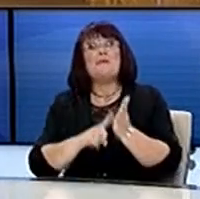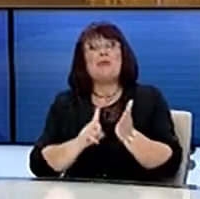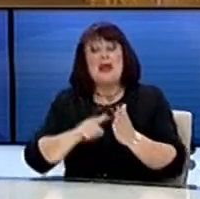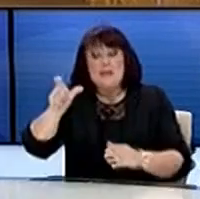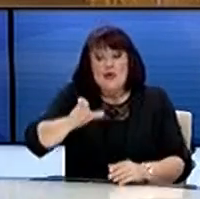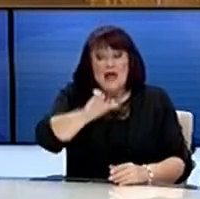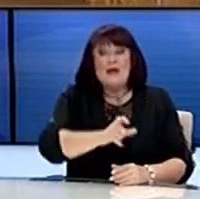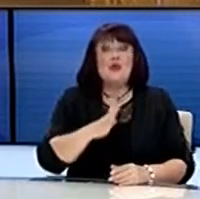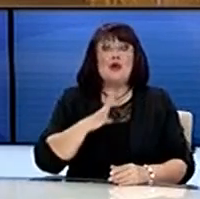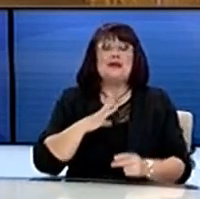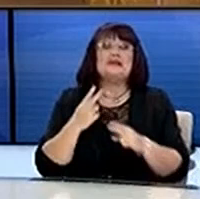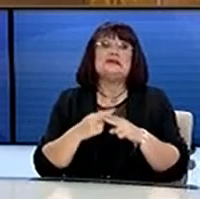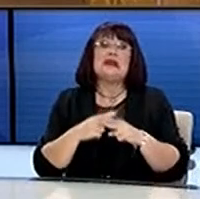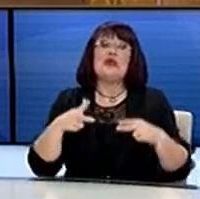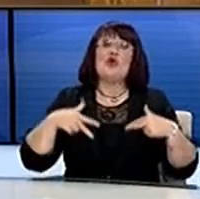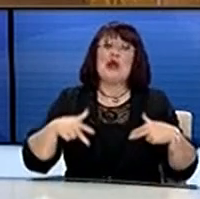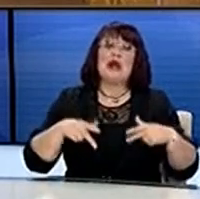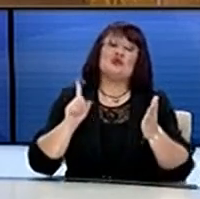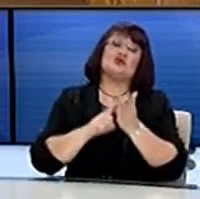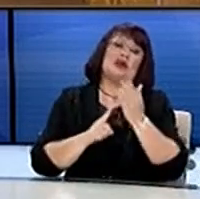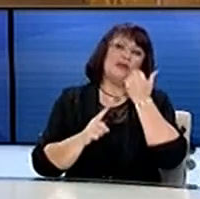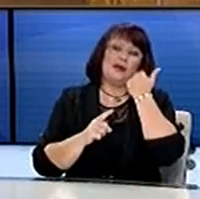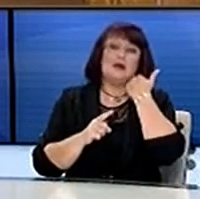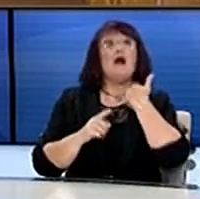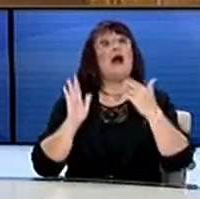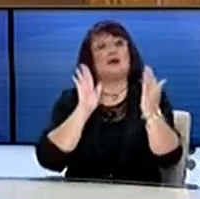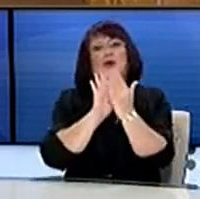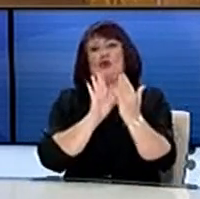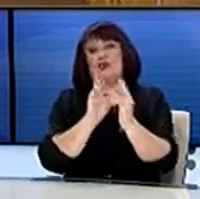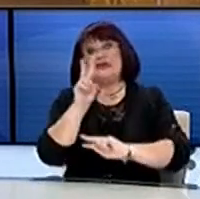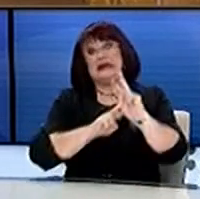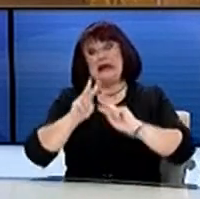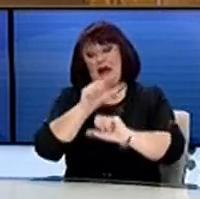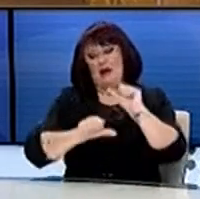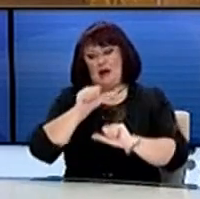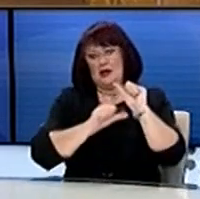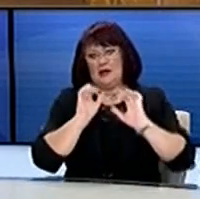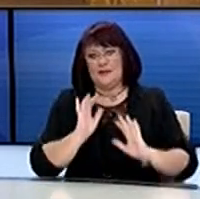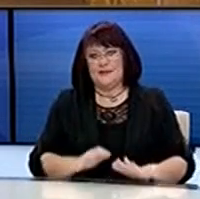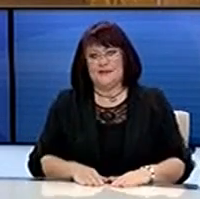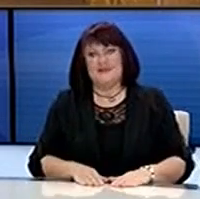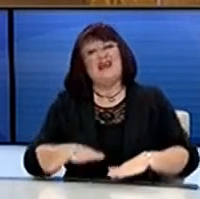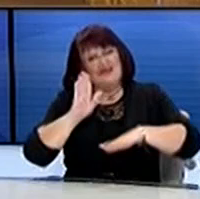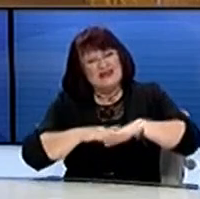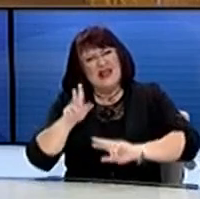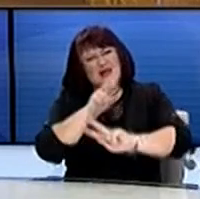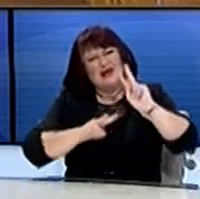κάθε πολίτης και το κράτος στην αντιμετώπιση της. Σας φταίει η κλιματική